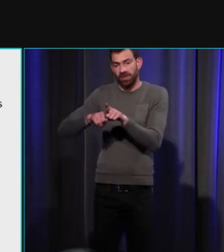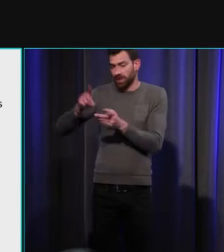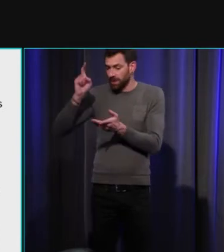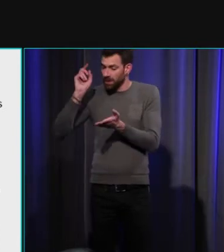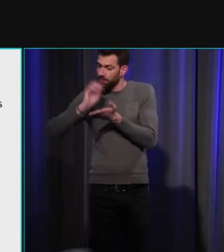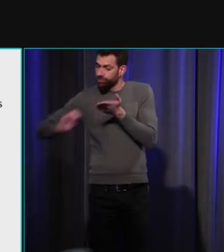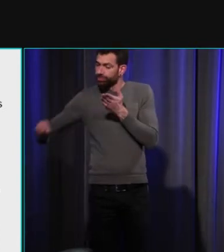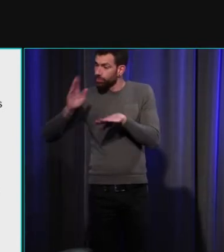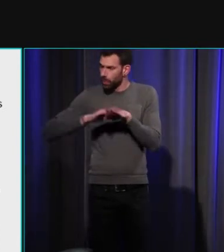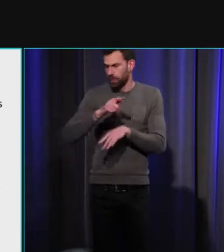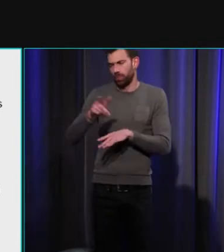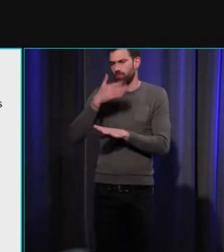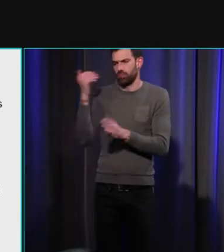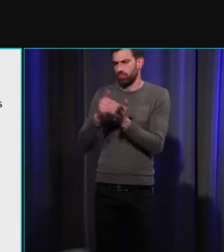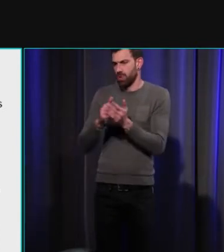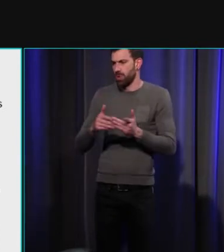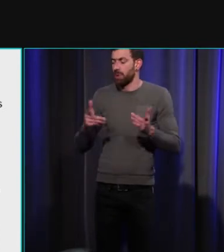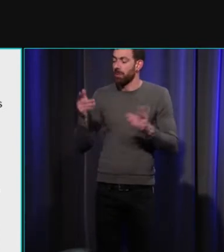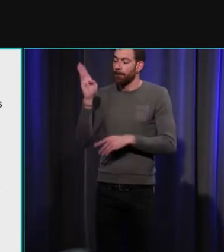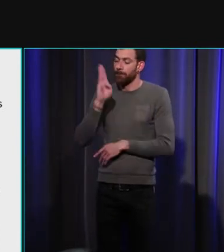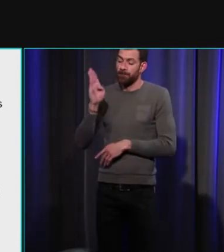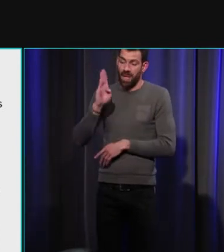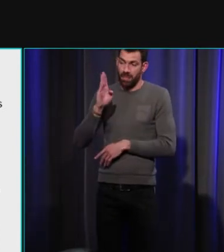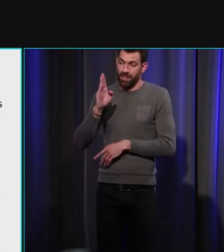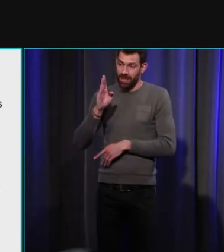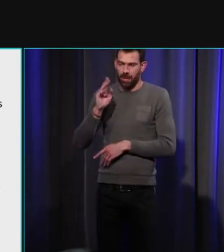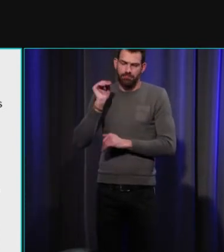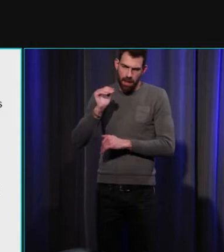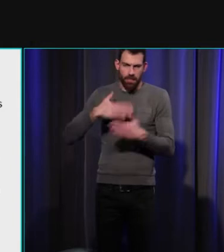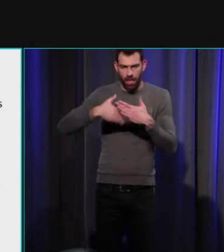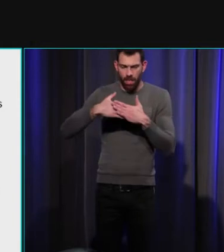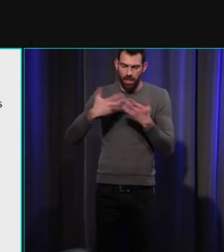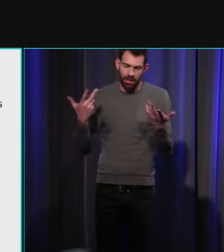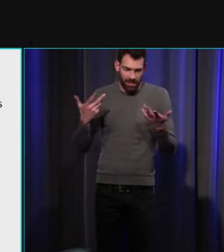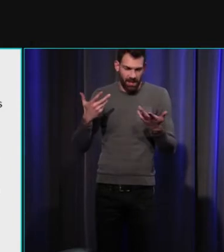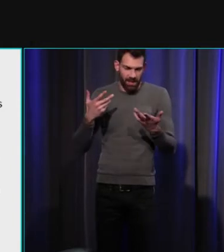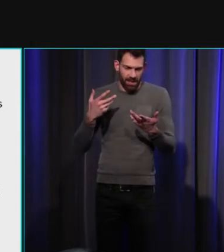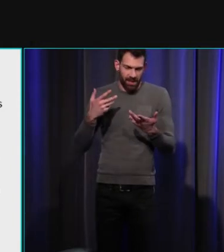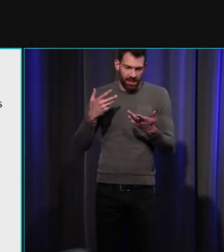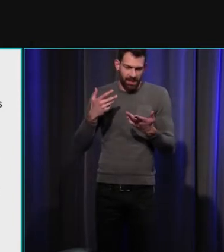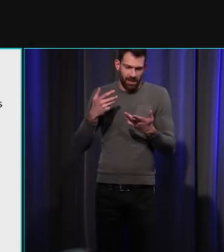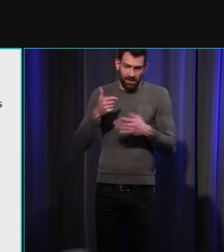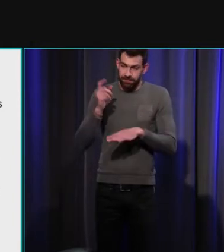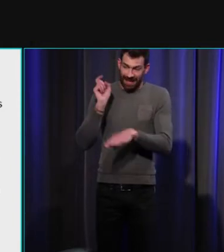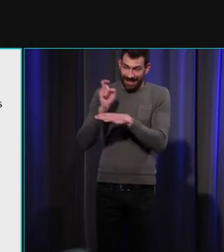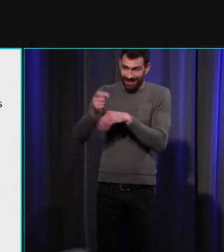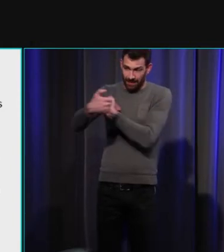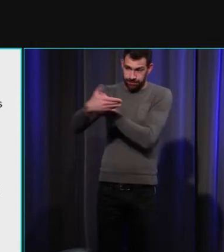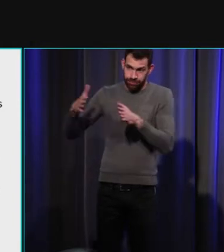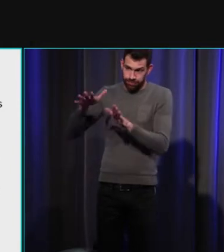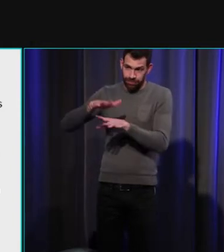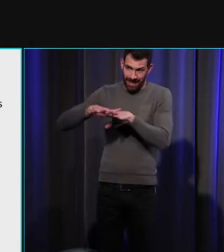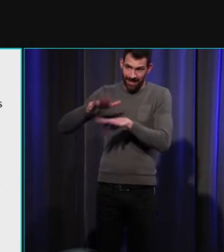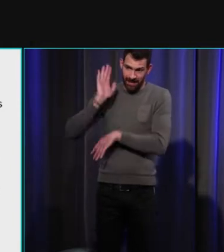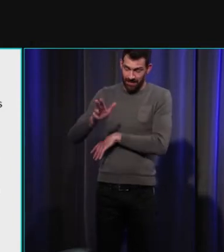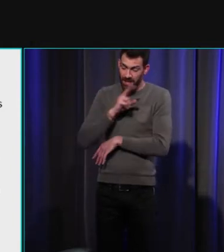bernard aussi bornés soit il a critiqué beaucoup les les pogroms ayant une chronique de